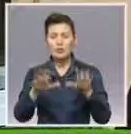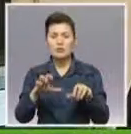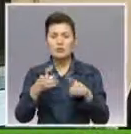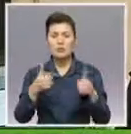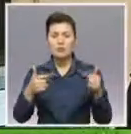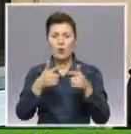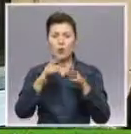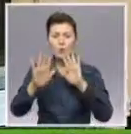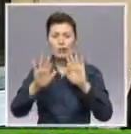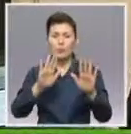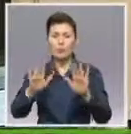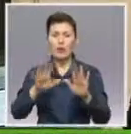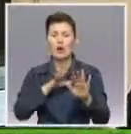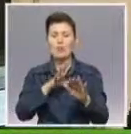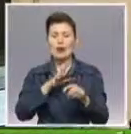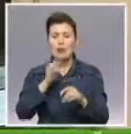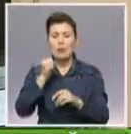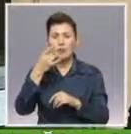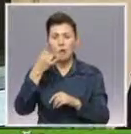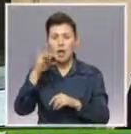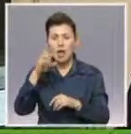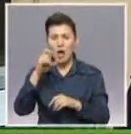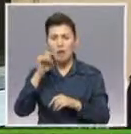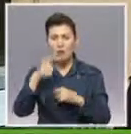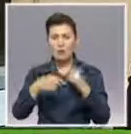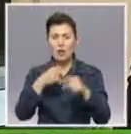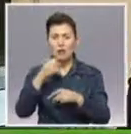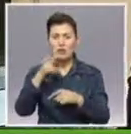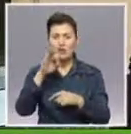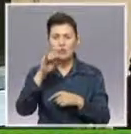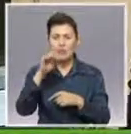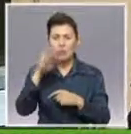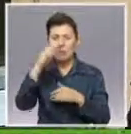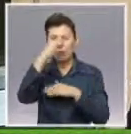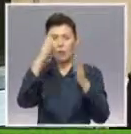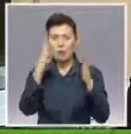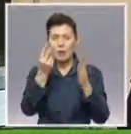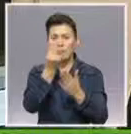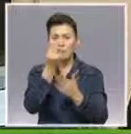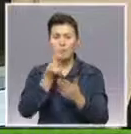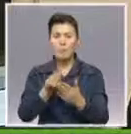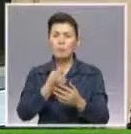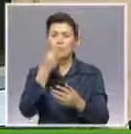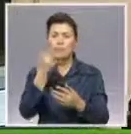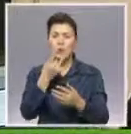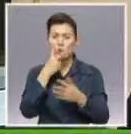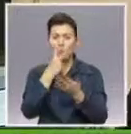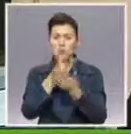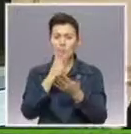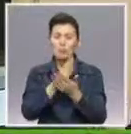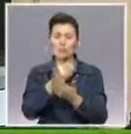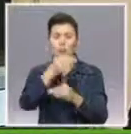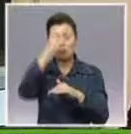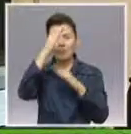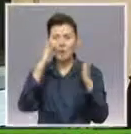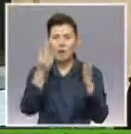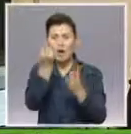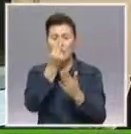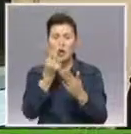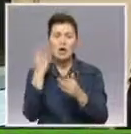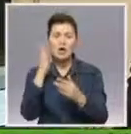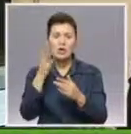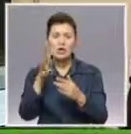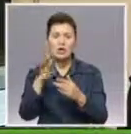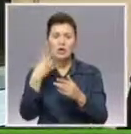ұйымдастырған көрмеде Абылай ханның ұрпағы Кенесары ханның портреті тұңғыш рет қойылып отыр. Бұл портретті сонау